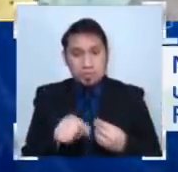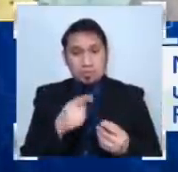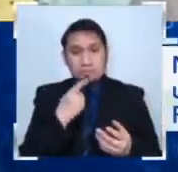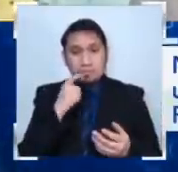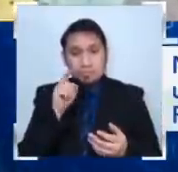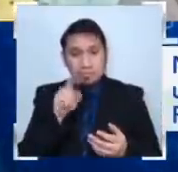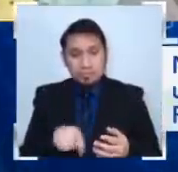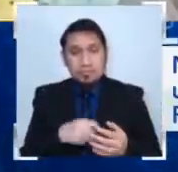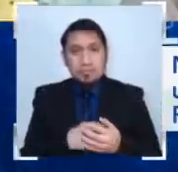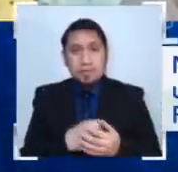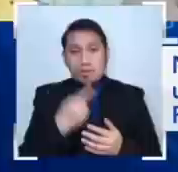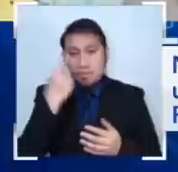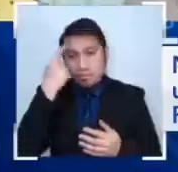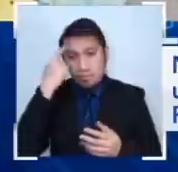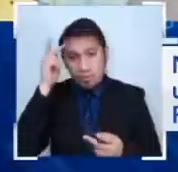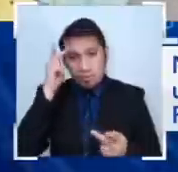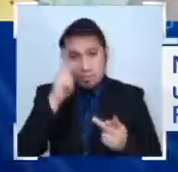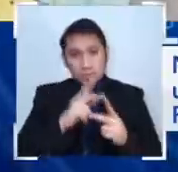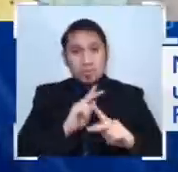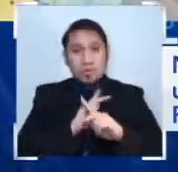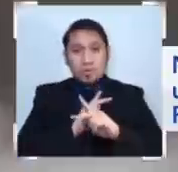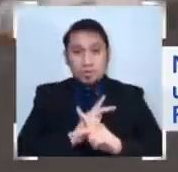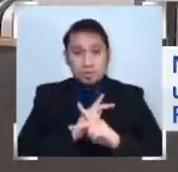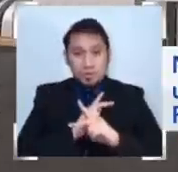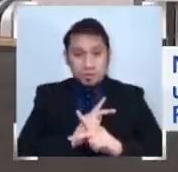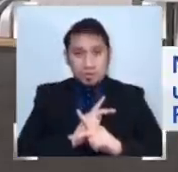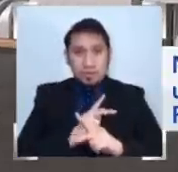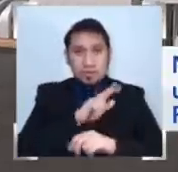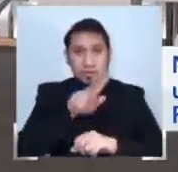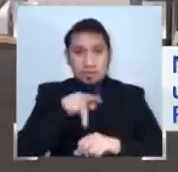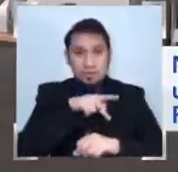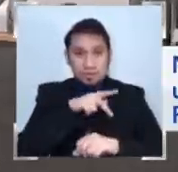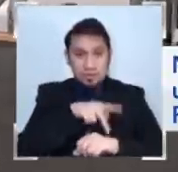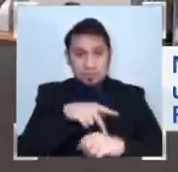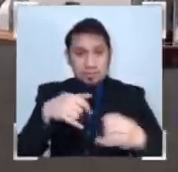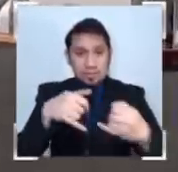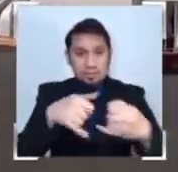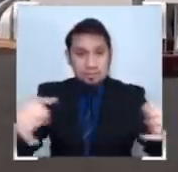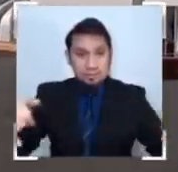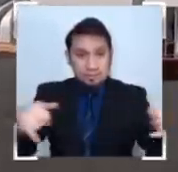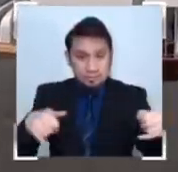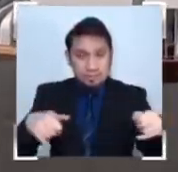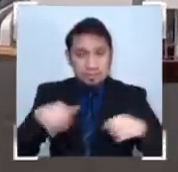protection of the country's exclusive economic zone." Ako si Chino Gaston ang inyong saksi